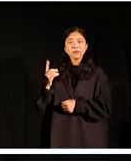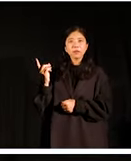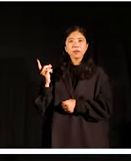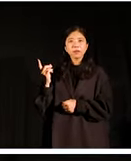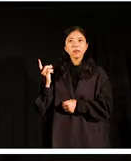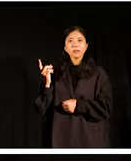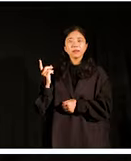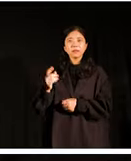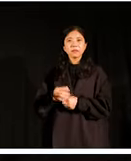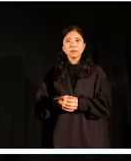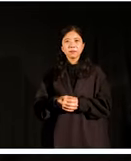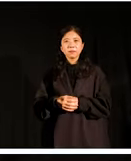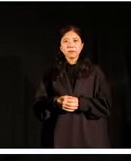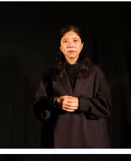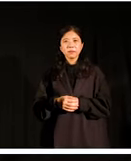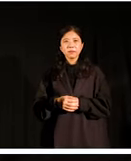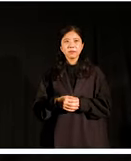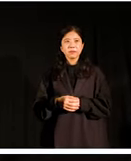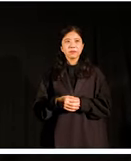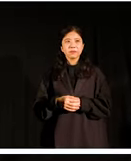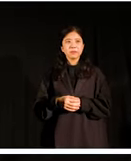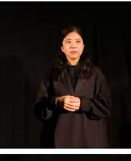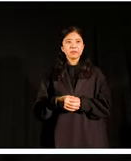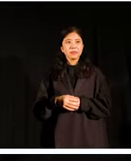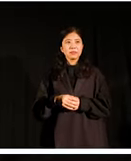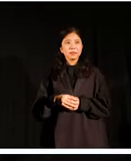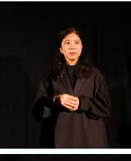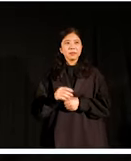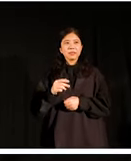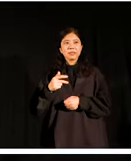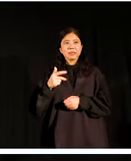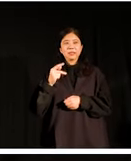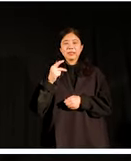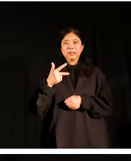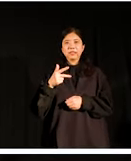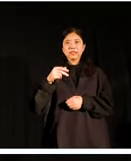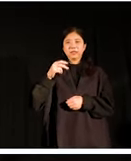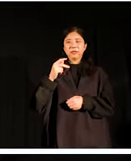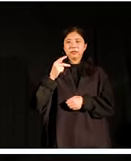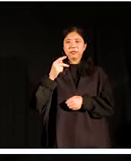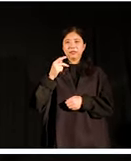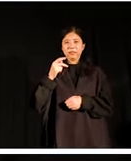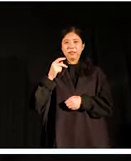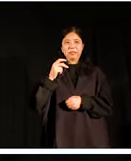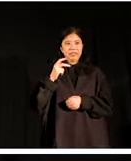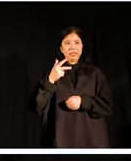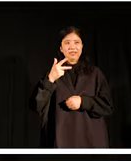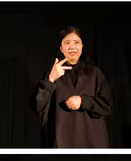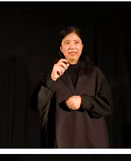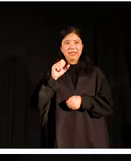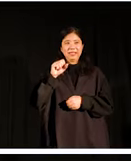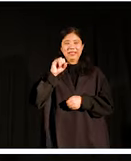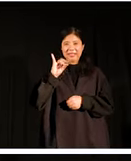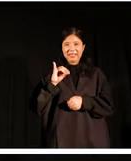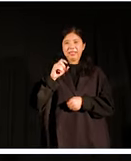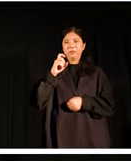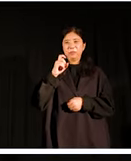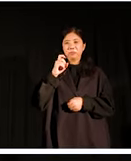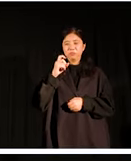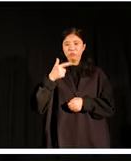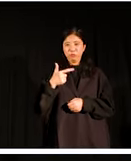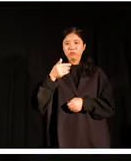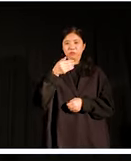にチグさんっていうのがですねあの木も苦しいあれはやっぱりあのおっしゃって心あの共感する心だと